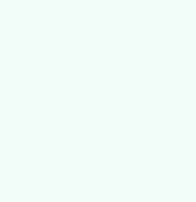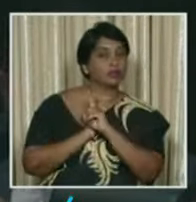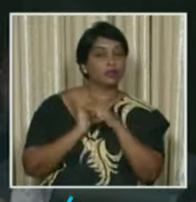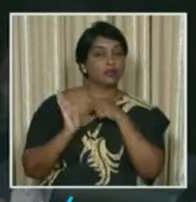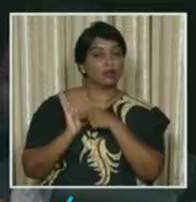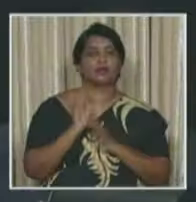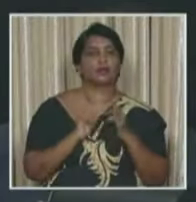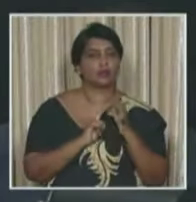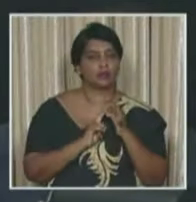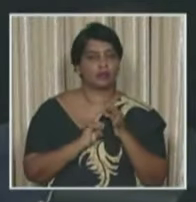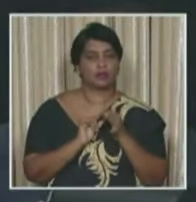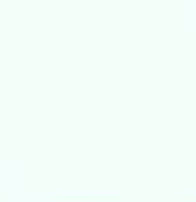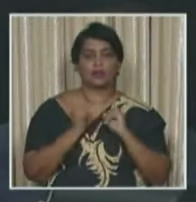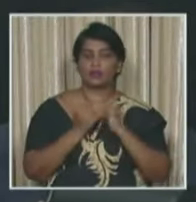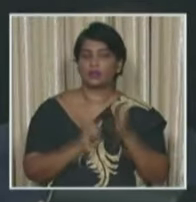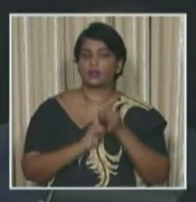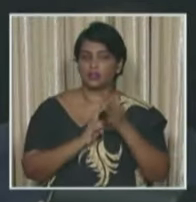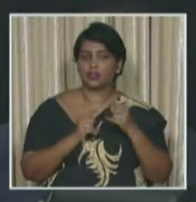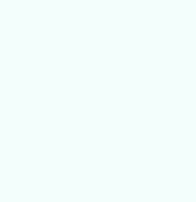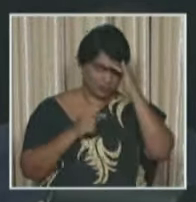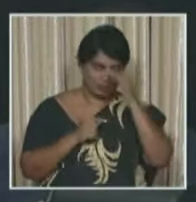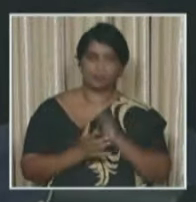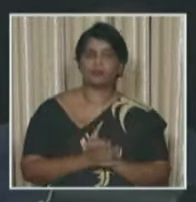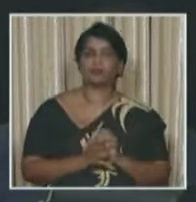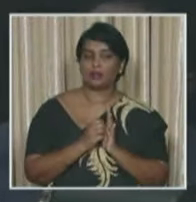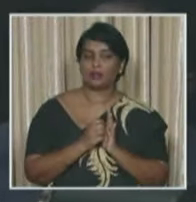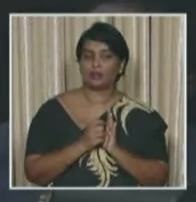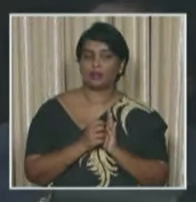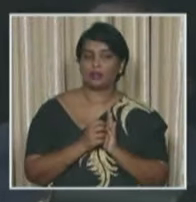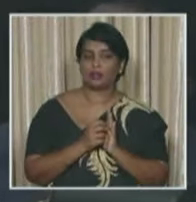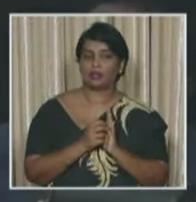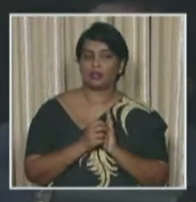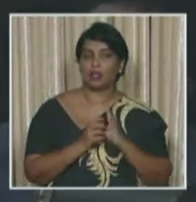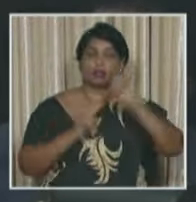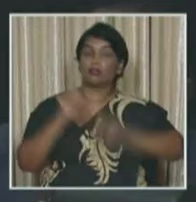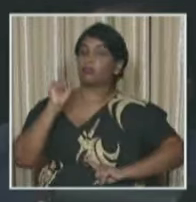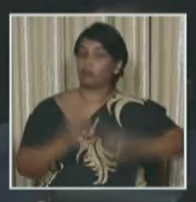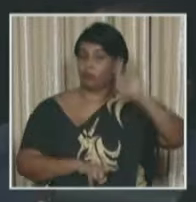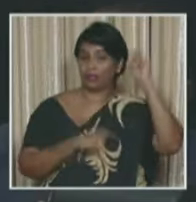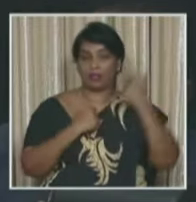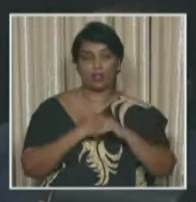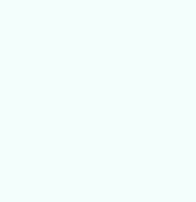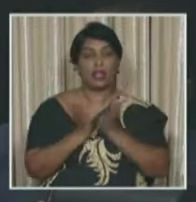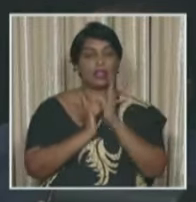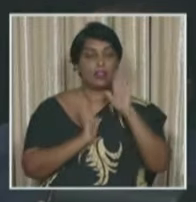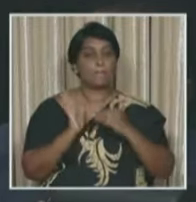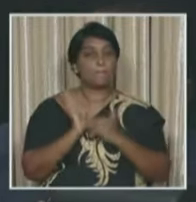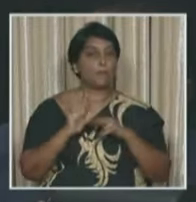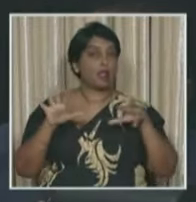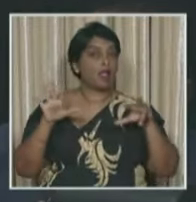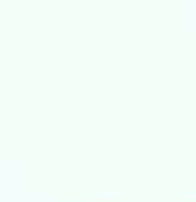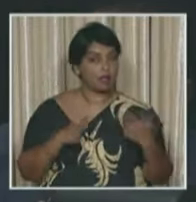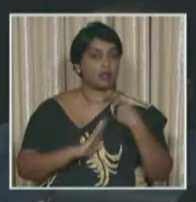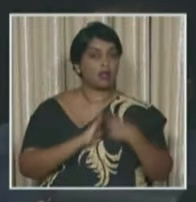මිල වැඩි වෙනවා. සජිත් ප්‍රේමදාස විපක්ෂ නායකතුමනි, ඉන්දියාව හඳට රොකට් එකක් ඇරියා. ඉන්දියාවේ ඉන්නෝ මිලියන 800ක්